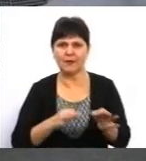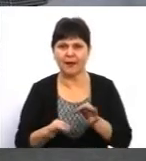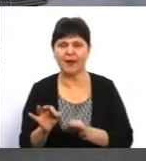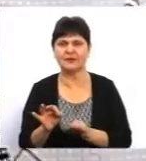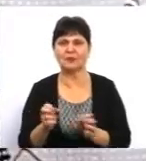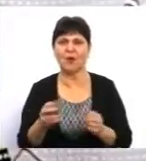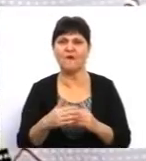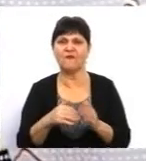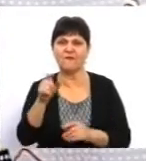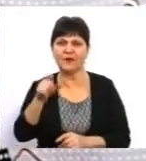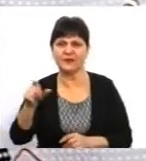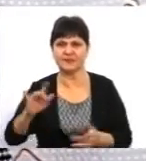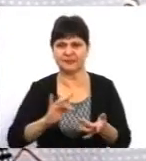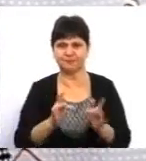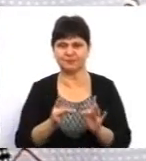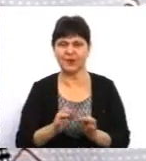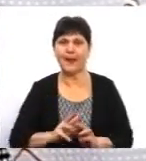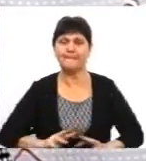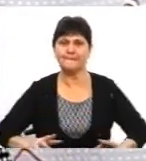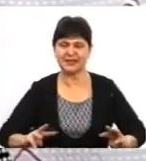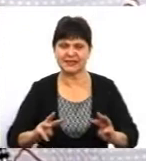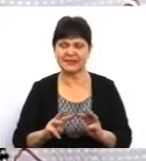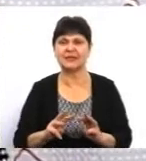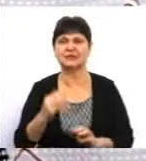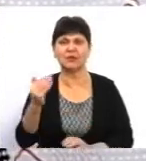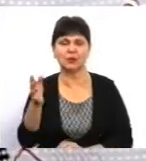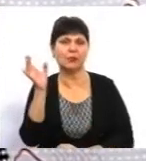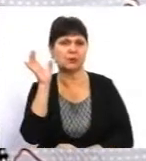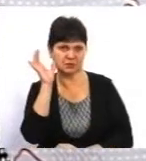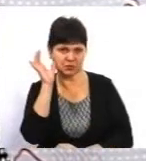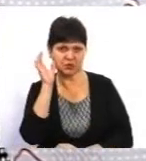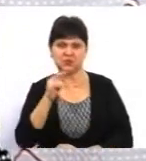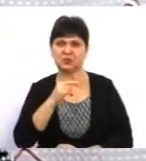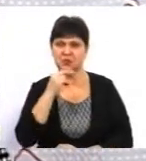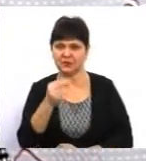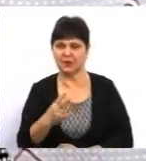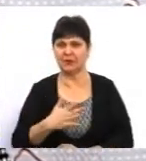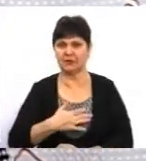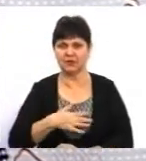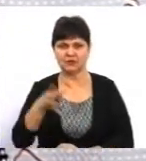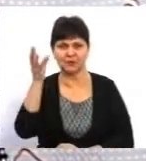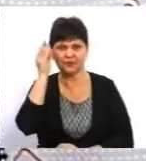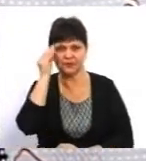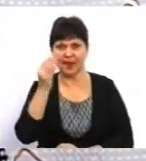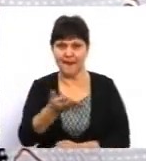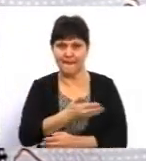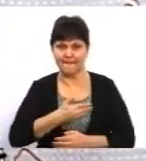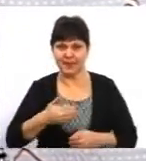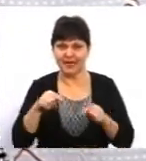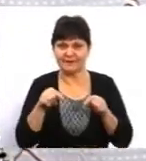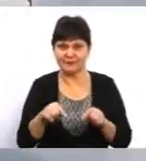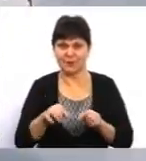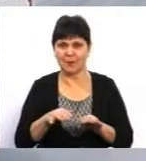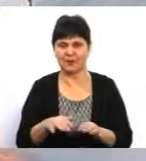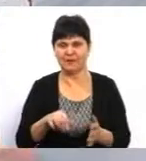фахівці, IT-фахівці з Міністерства цифрових трансформацій, вони прислуховуються до нашої думки, тому що саме ми в цьому процесі приймаємо активну участь.